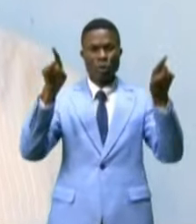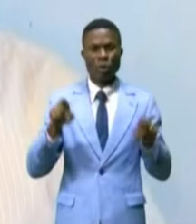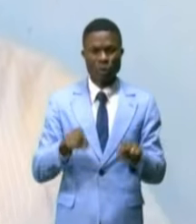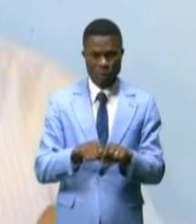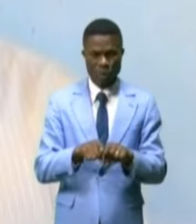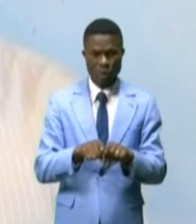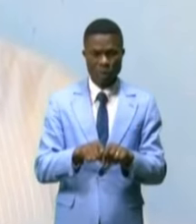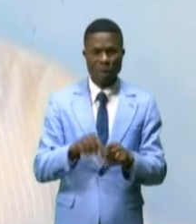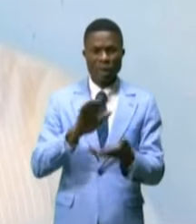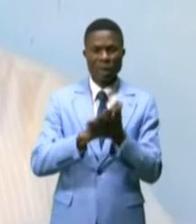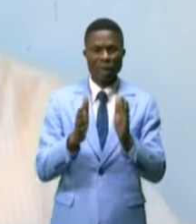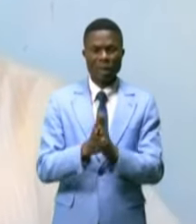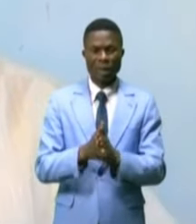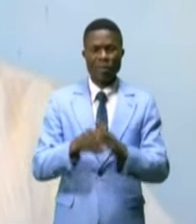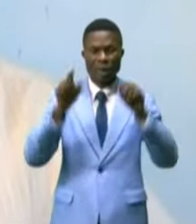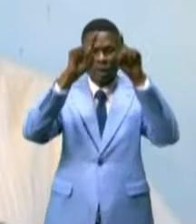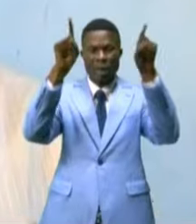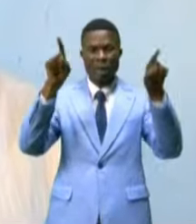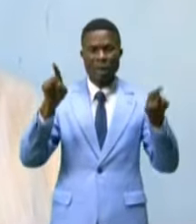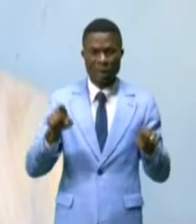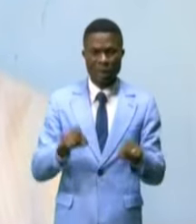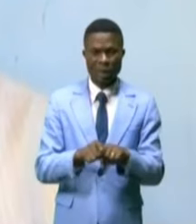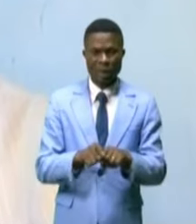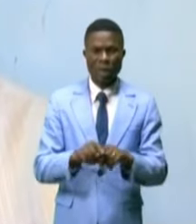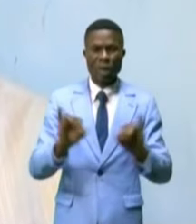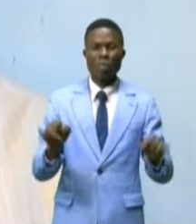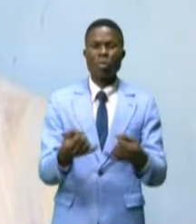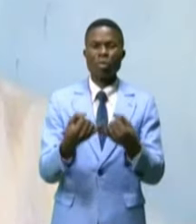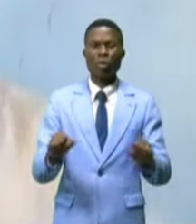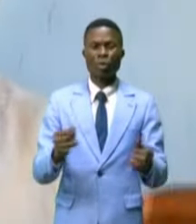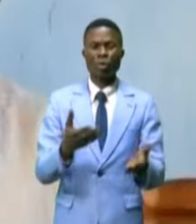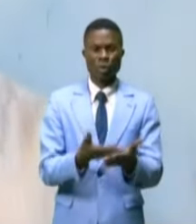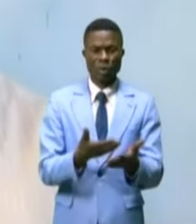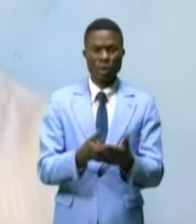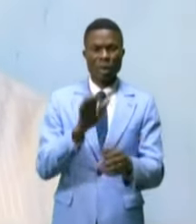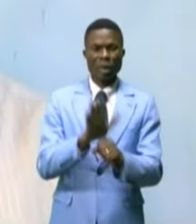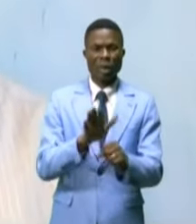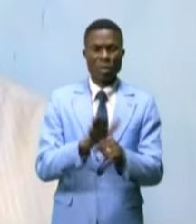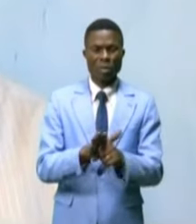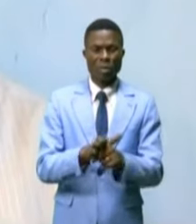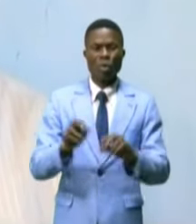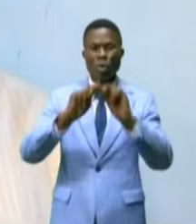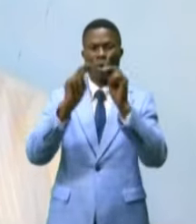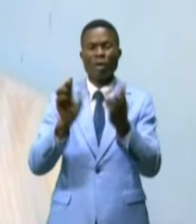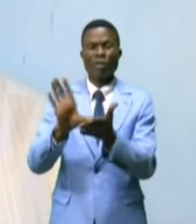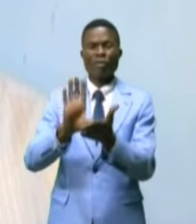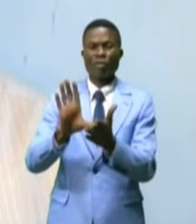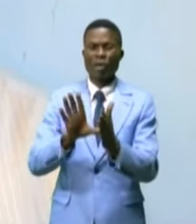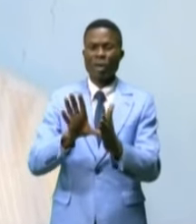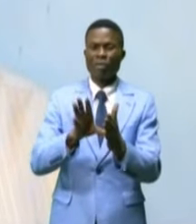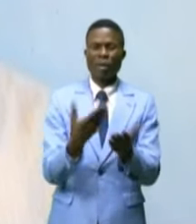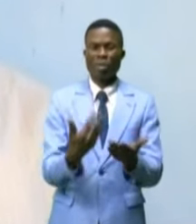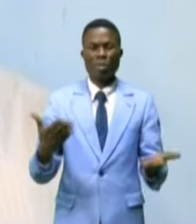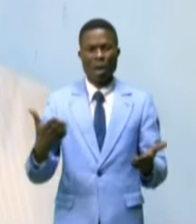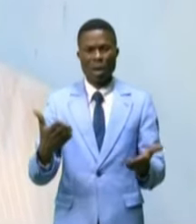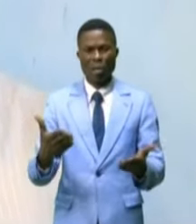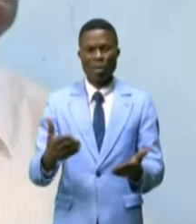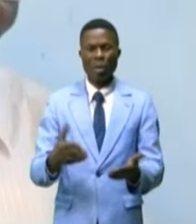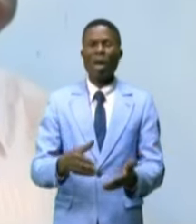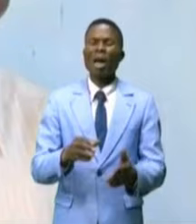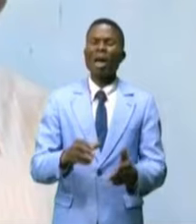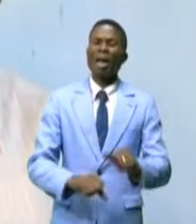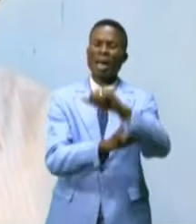devenues de télé de sérialisation. Beaucoup de séries, mais non adaptées à la situation de